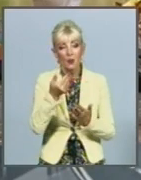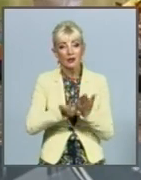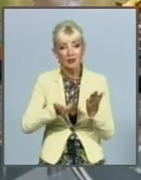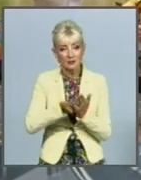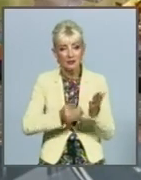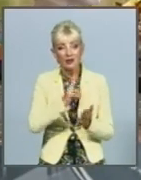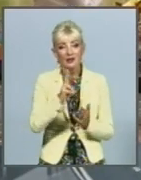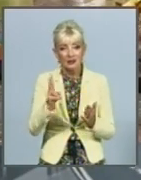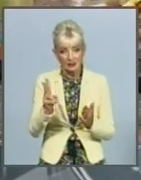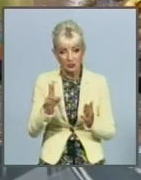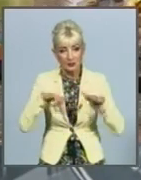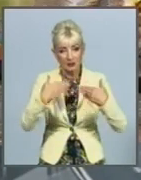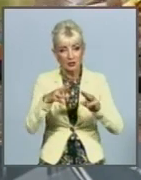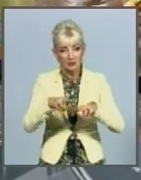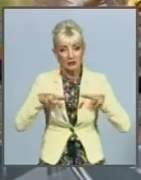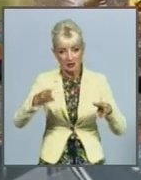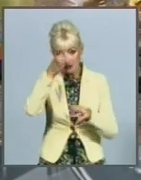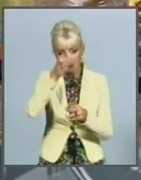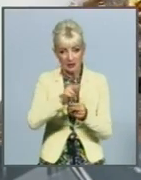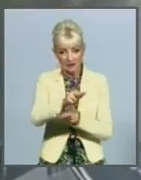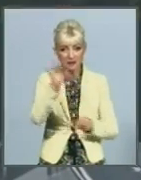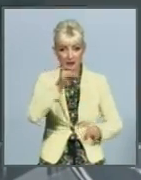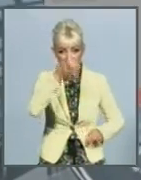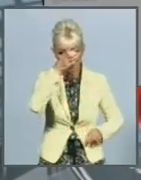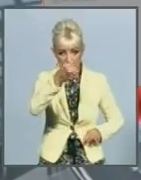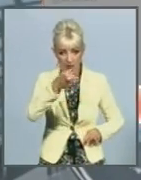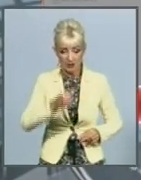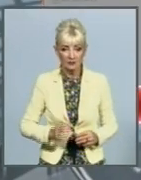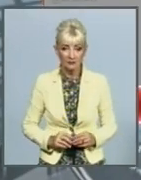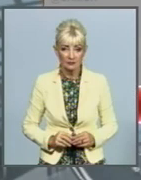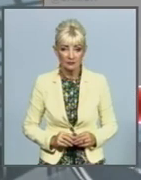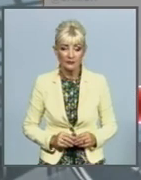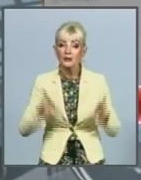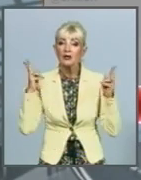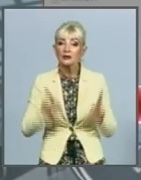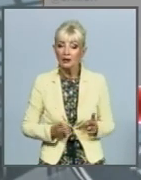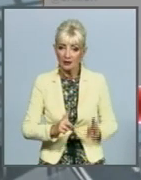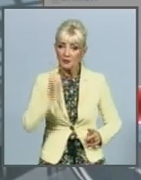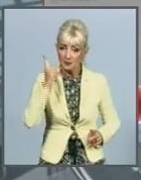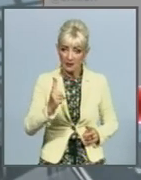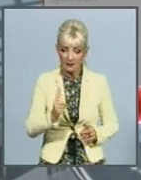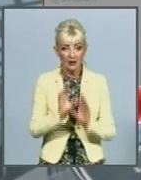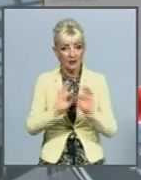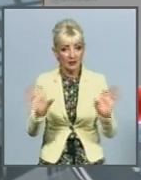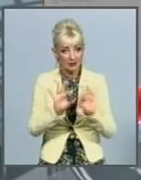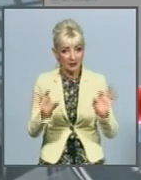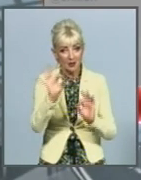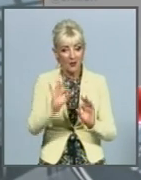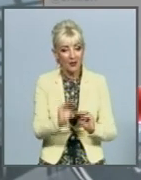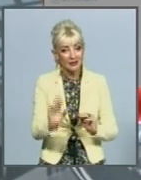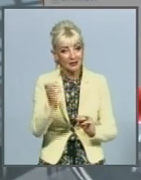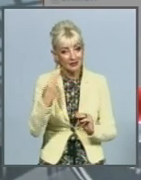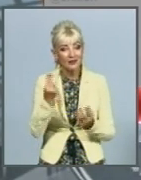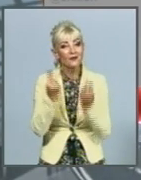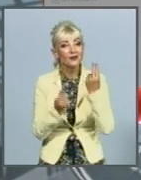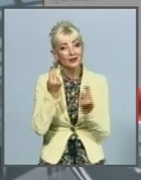рекомендаціях, які розробили Міністерство освіти та науки. Варто. Перше – розповідати про садок в ігровій